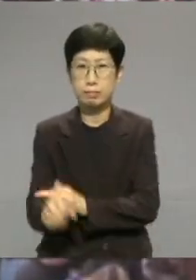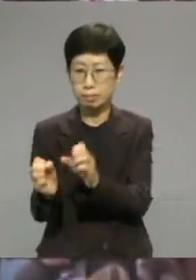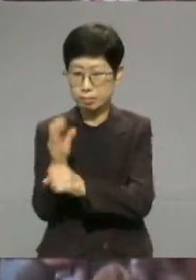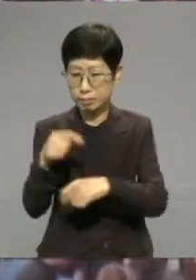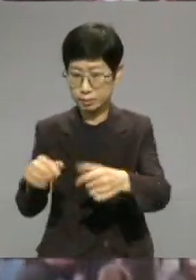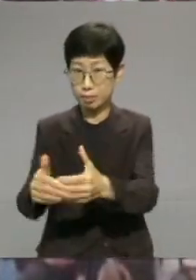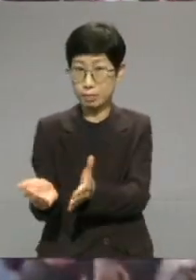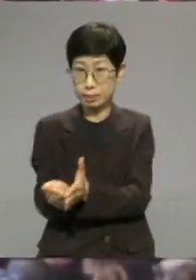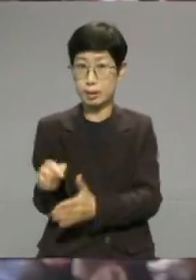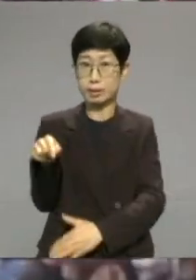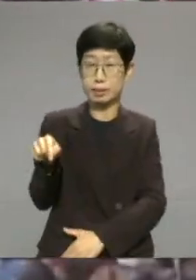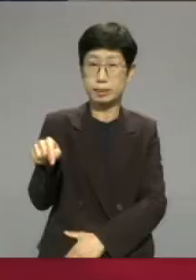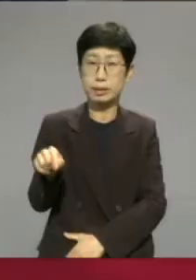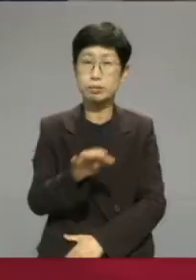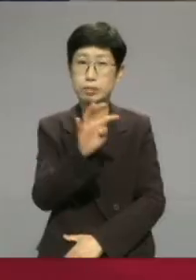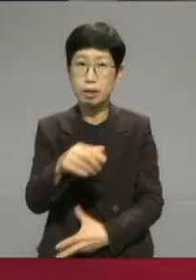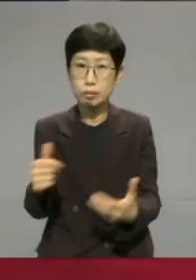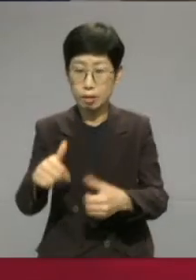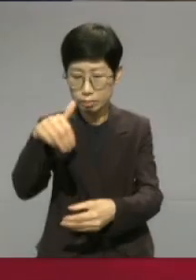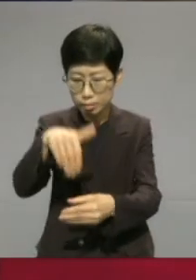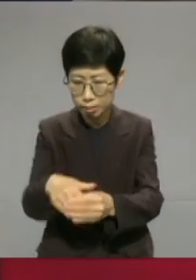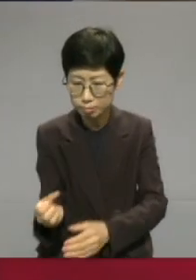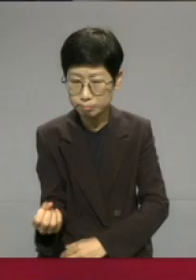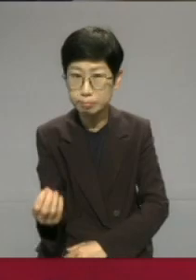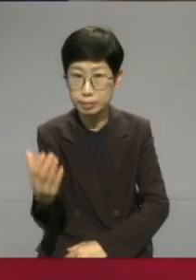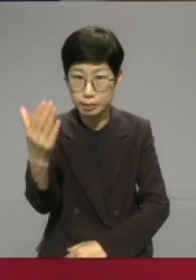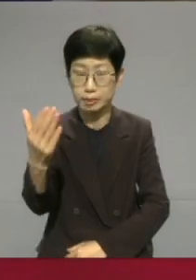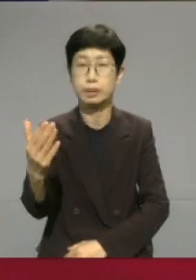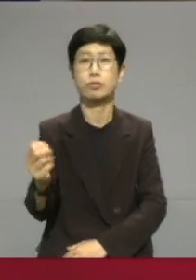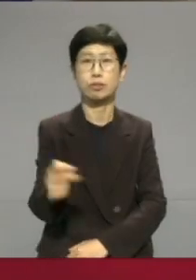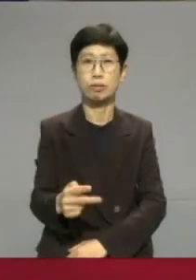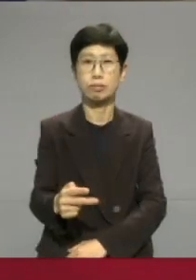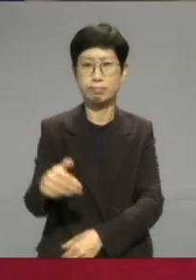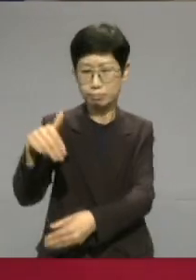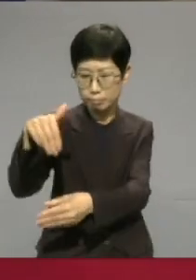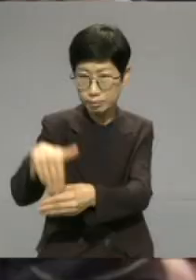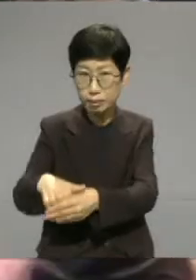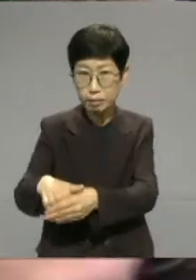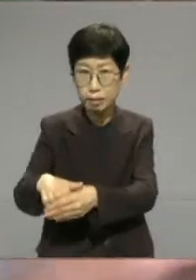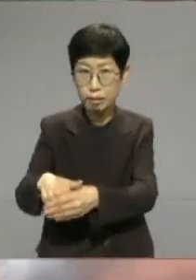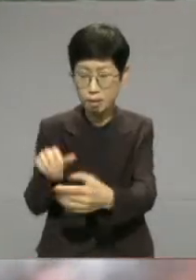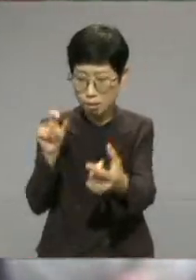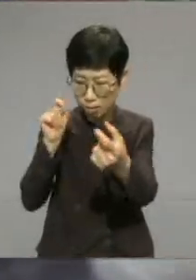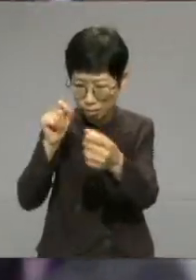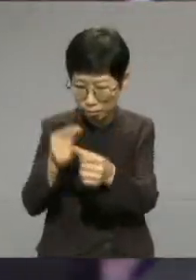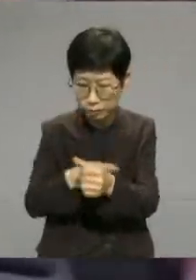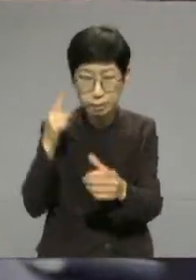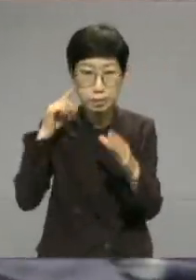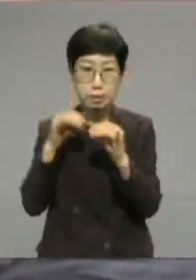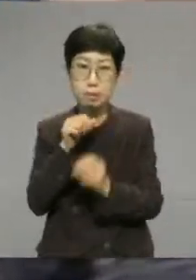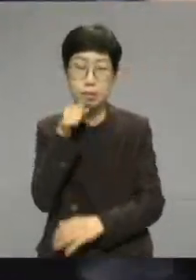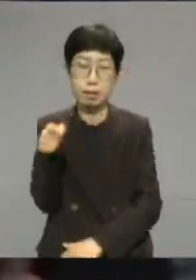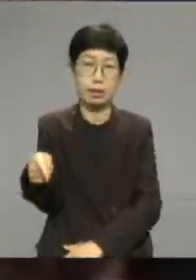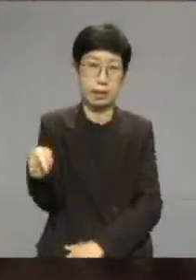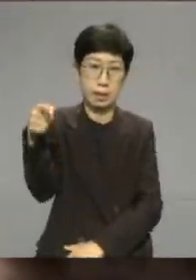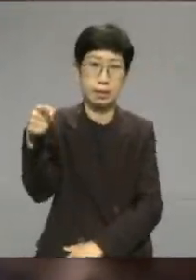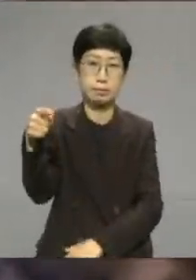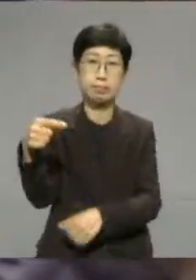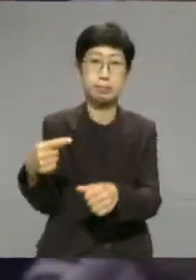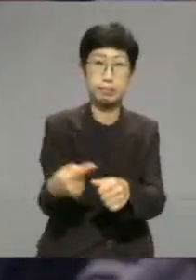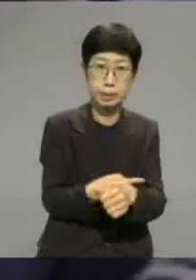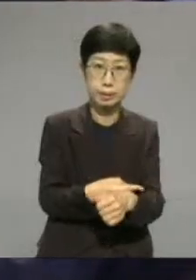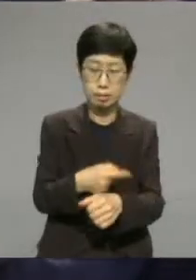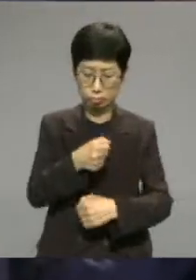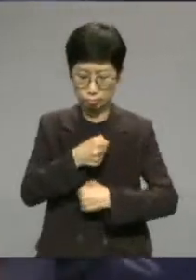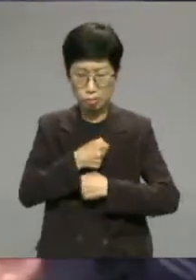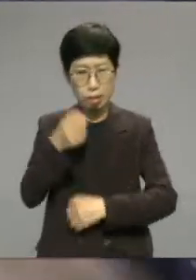극우정당 국민연합이 유럽의회 선거에서 승리하고 조기 총선을 앞두고도 지지율 선두를 달리자